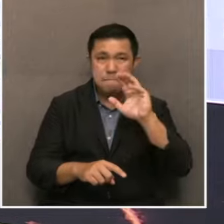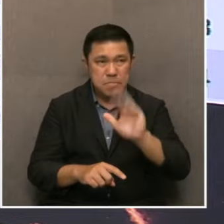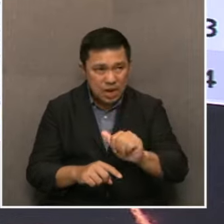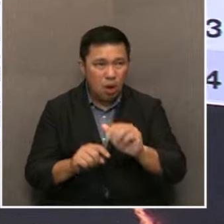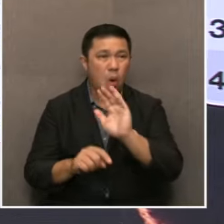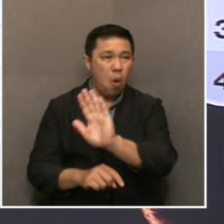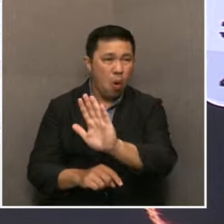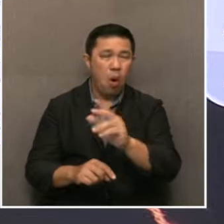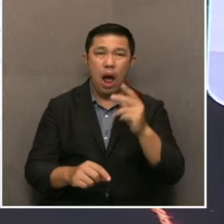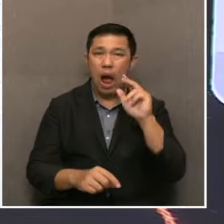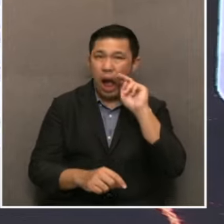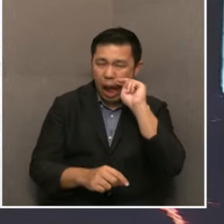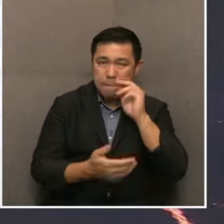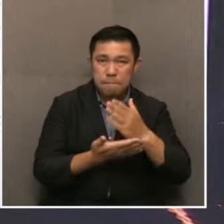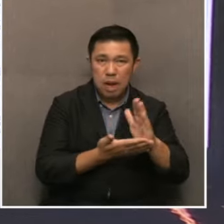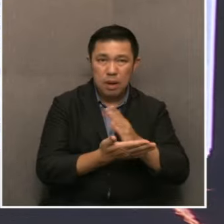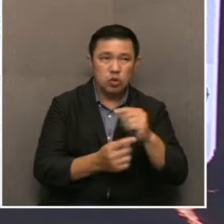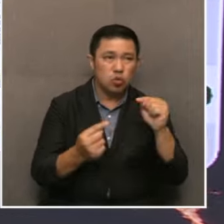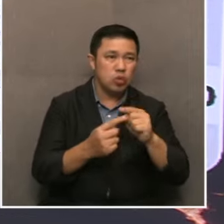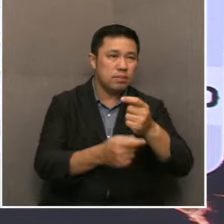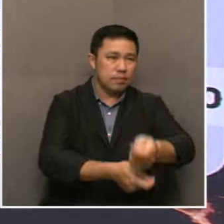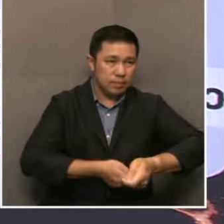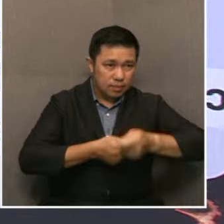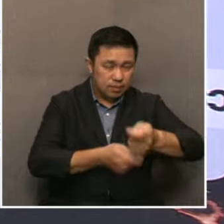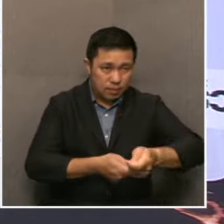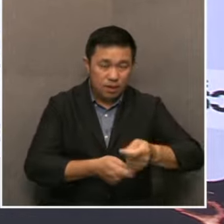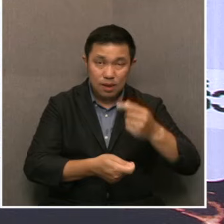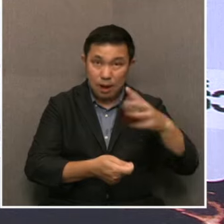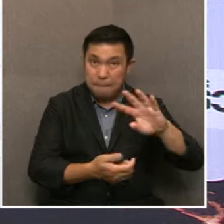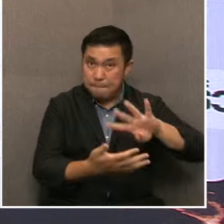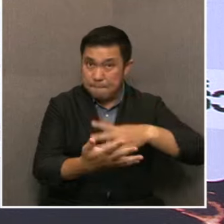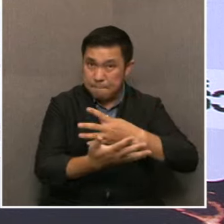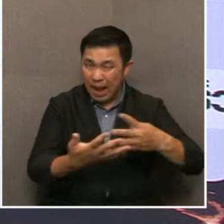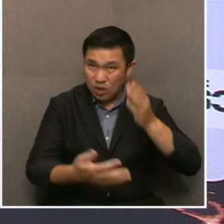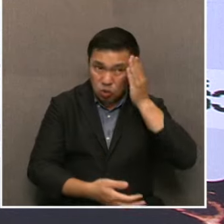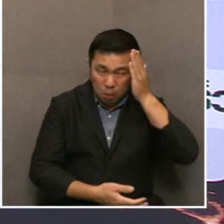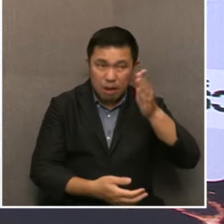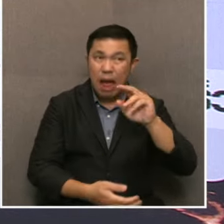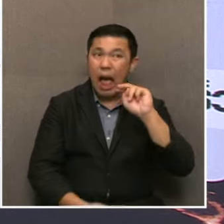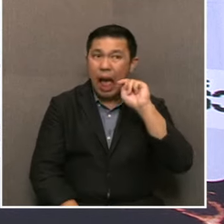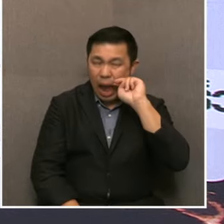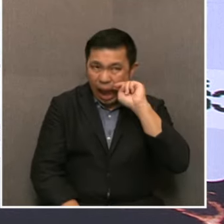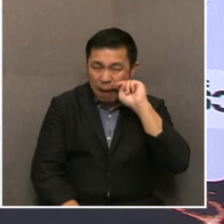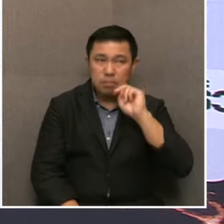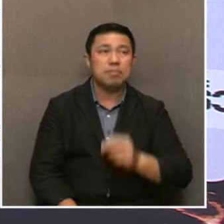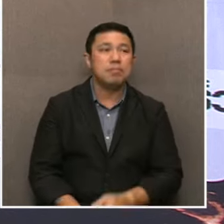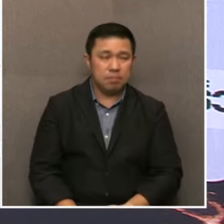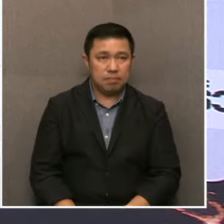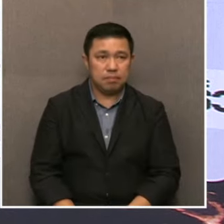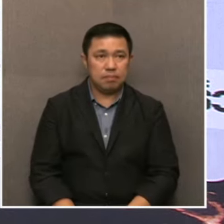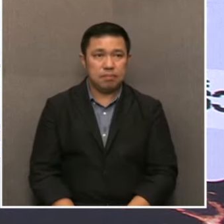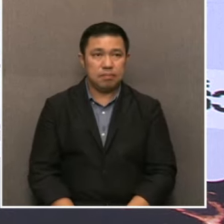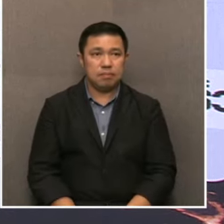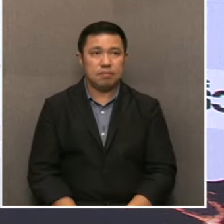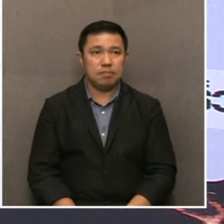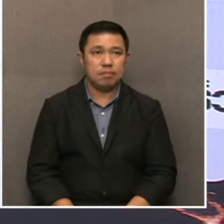การน้ำเพื่อการเกษตรด้วยนะครับที่สำคัญข้อมูลนี้ยังช่วยเรากันช่วยในการวางแผนรับมือสถานการณ์น้ำในแต่ละฤดูในแต่ละช่วง